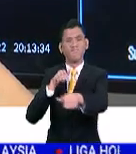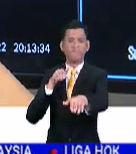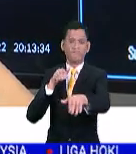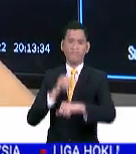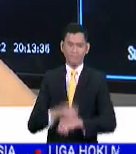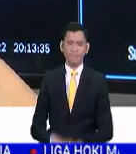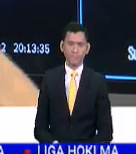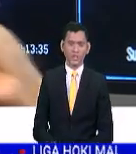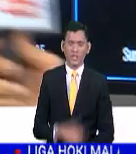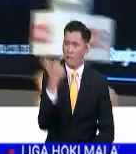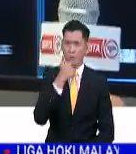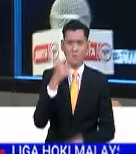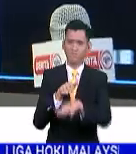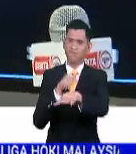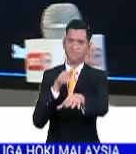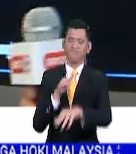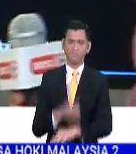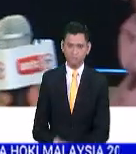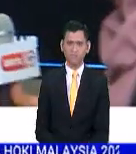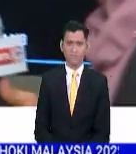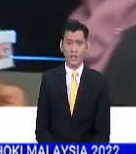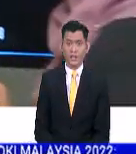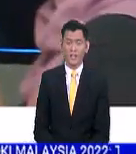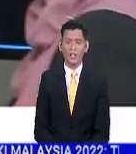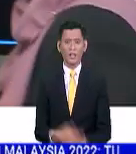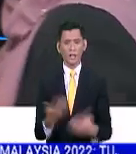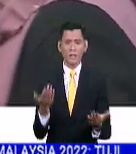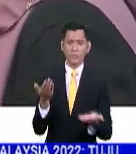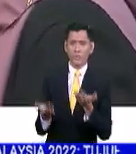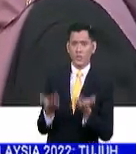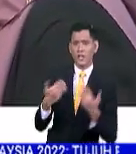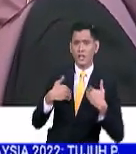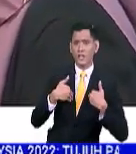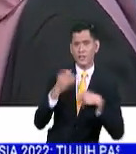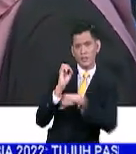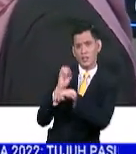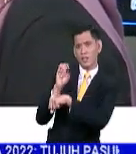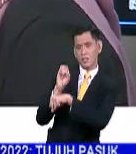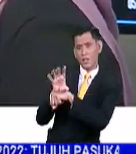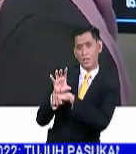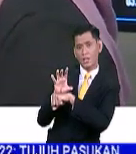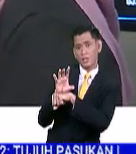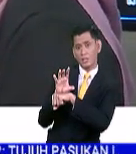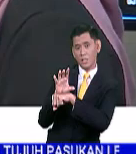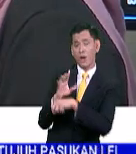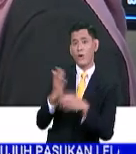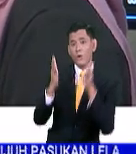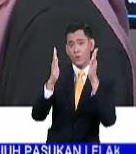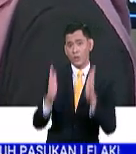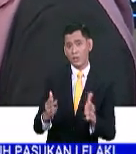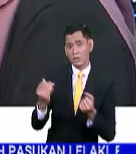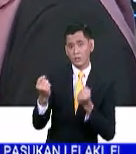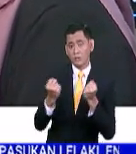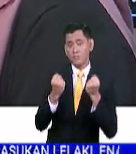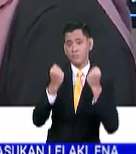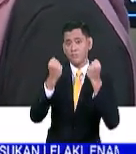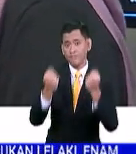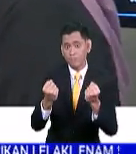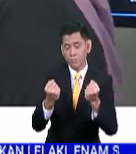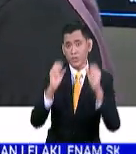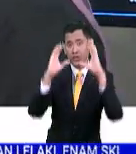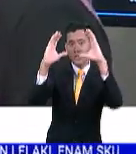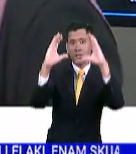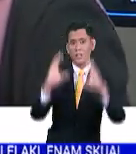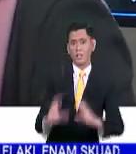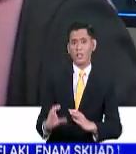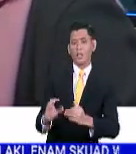utama. Jadi mungkin sedikit panduan kepada mereka yang mungkin melakukan pemanduan secara orang